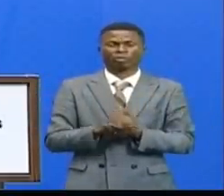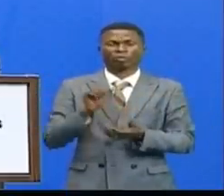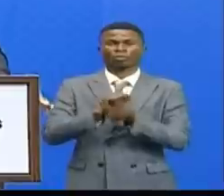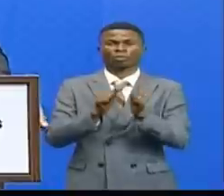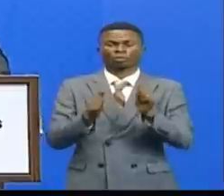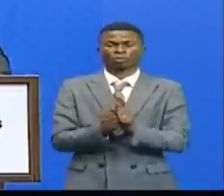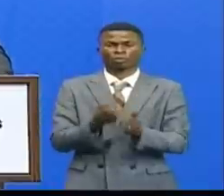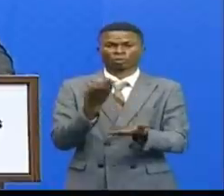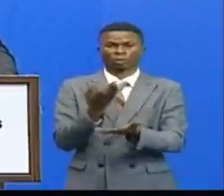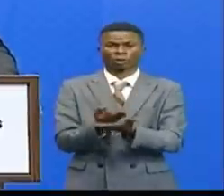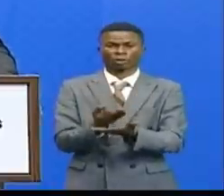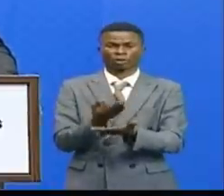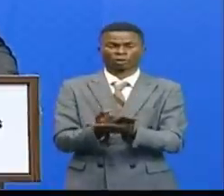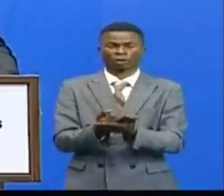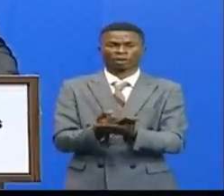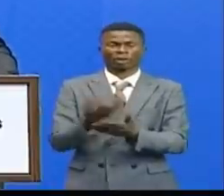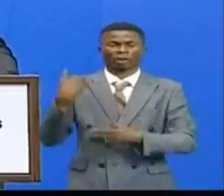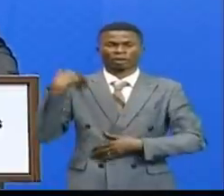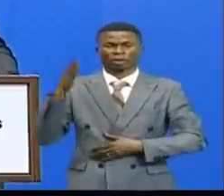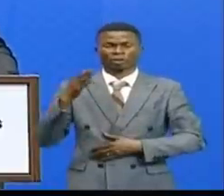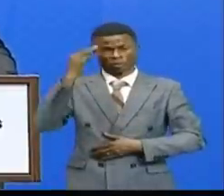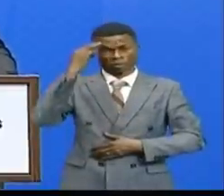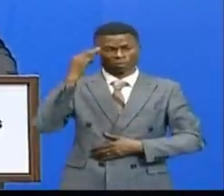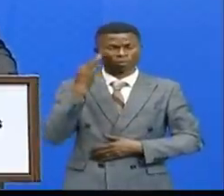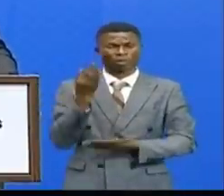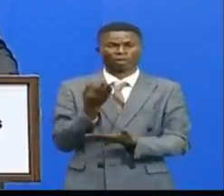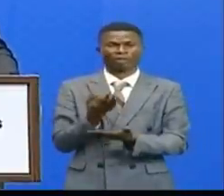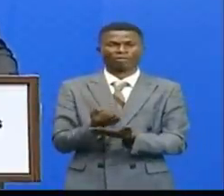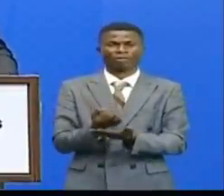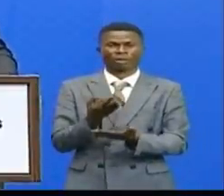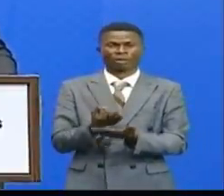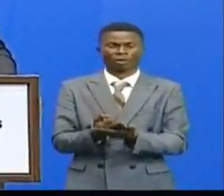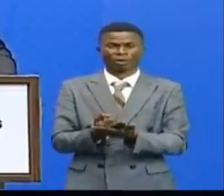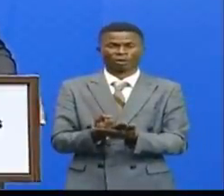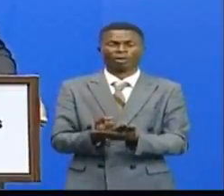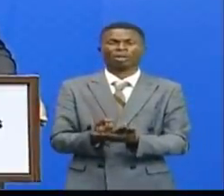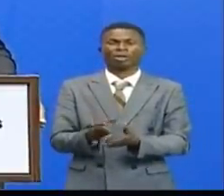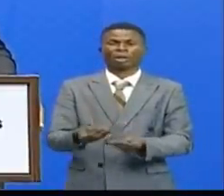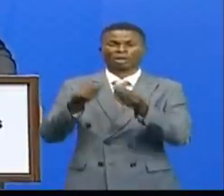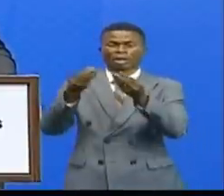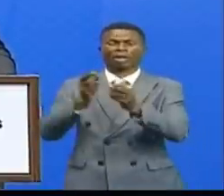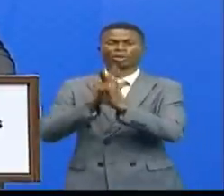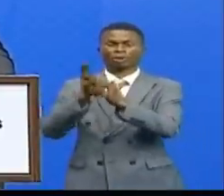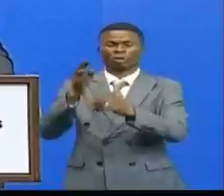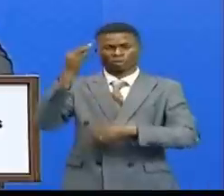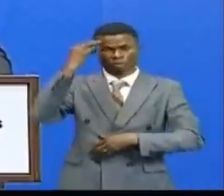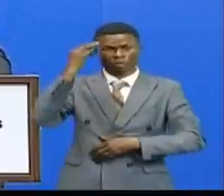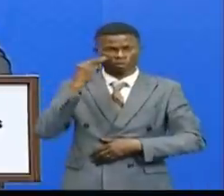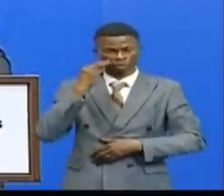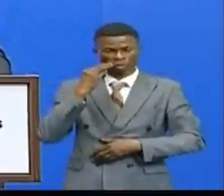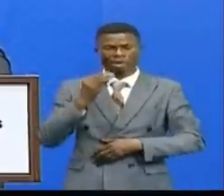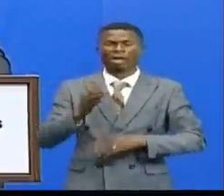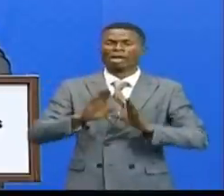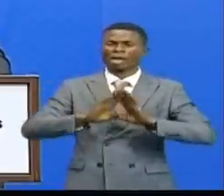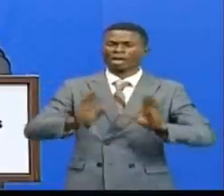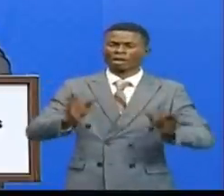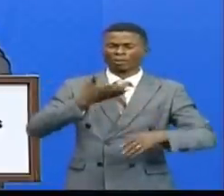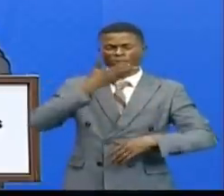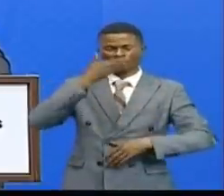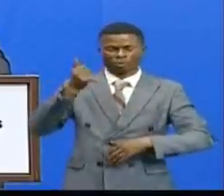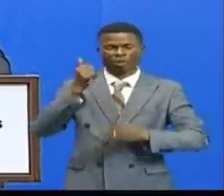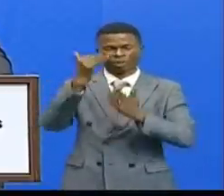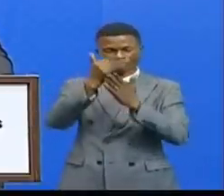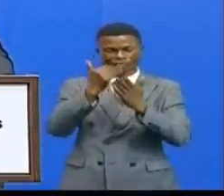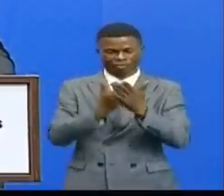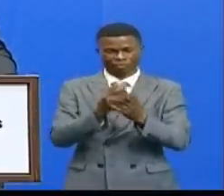Situation des finances publiques. Le ministre des Finances a informé les conseils des performances enregistrées ces